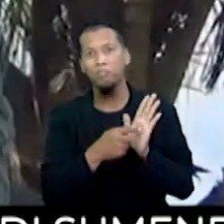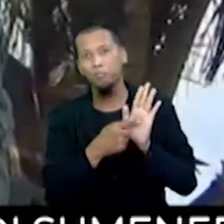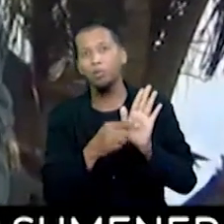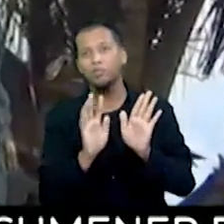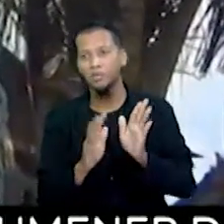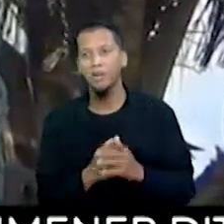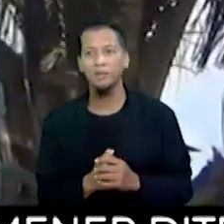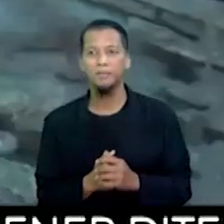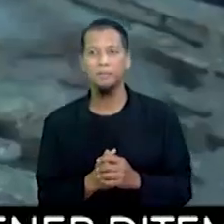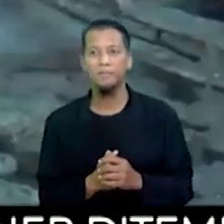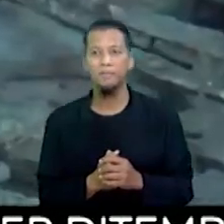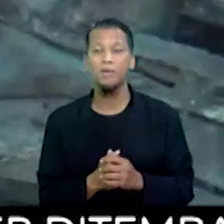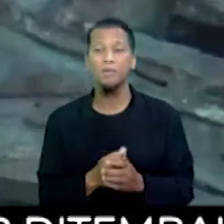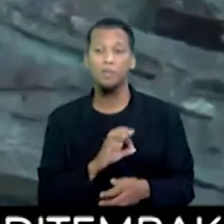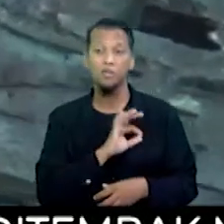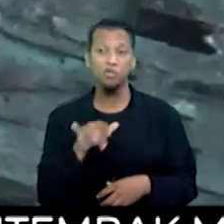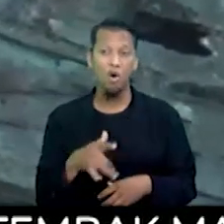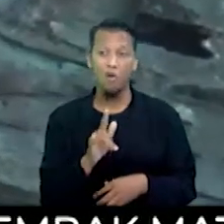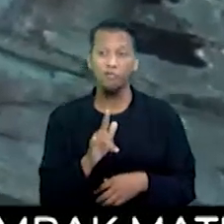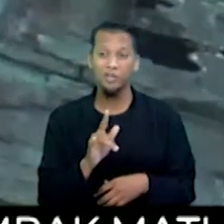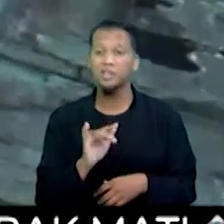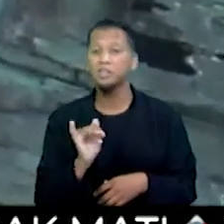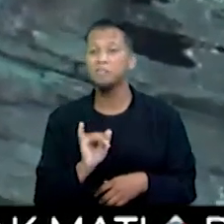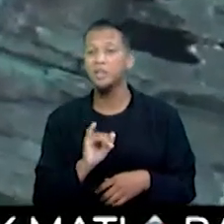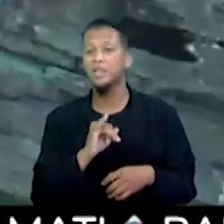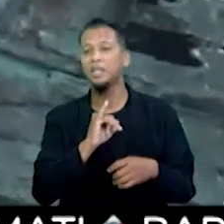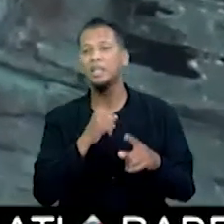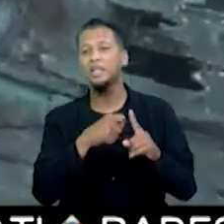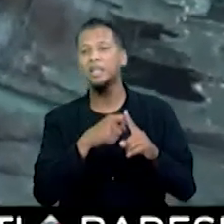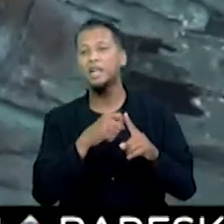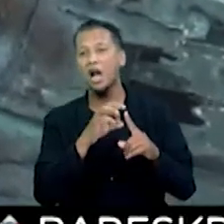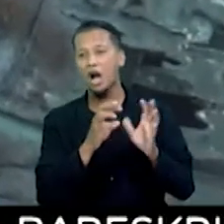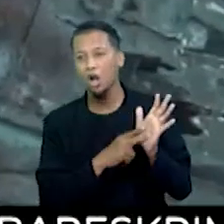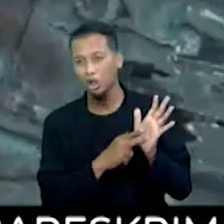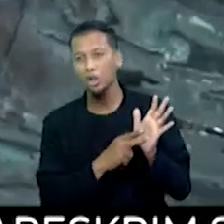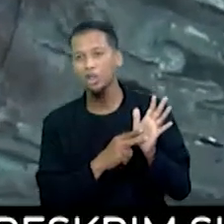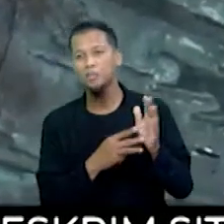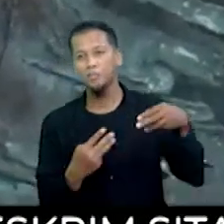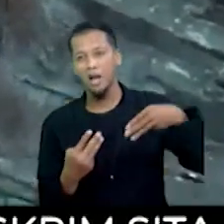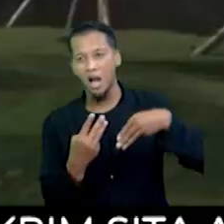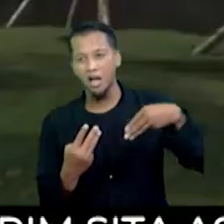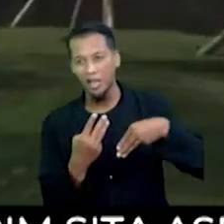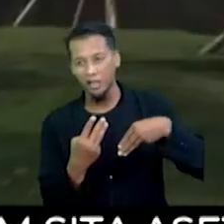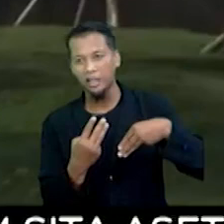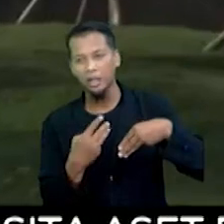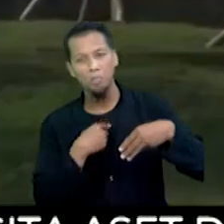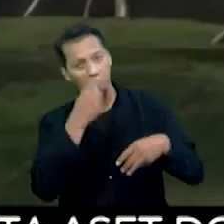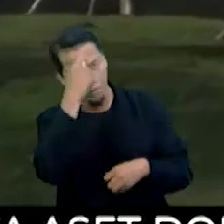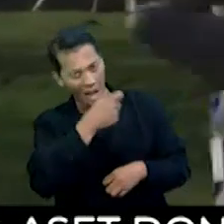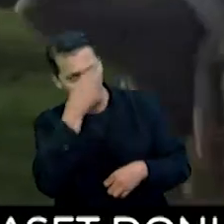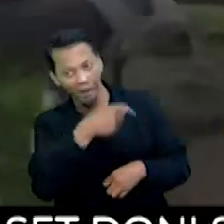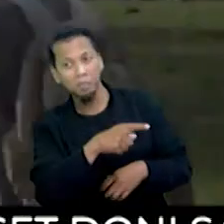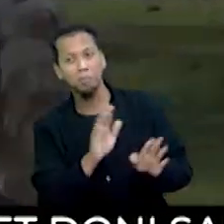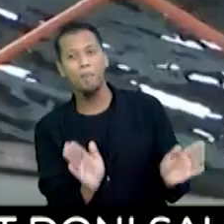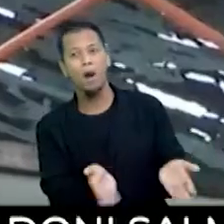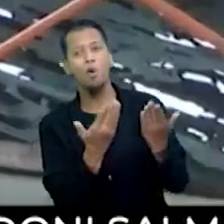motor ini merupakan ikon sirkuit Mandalika, sekaligus sebagai bentuk penghargaan atas dedikasi Presiden dalam pembangunan sirkuit.